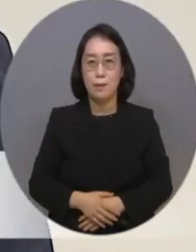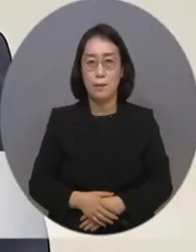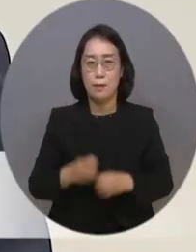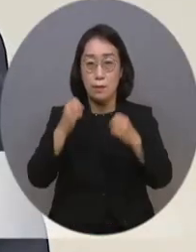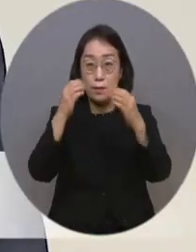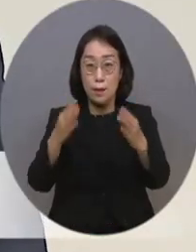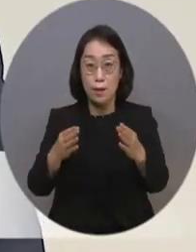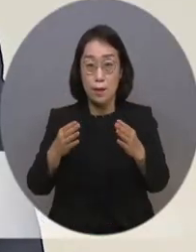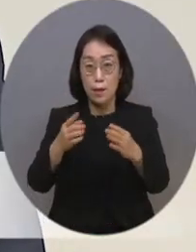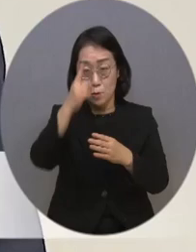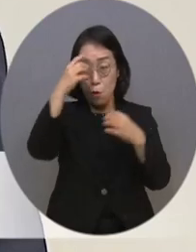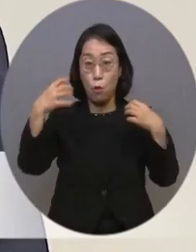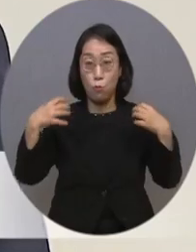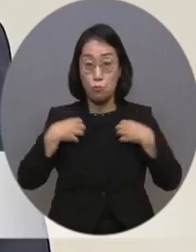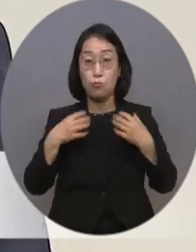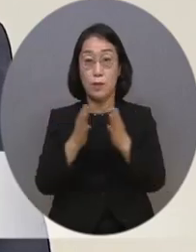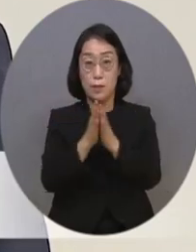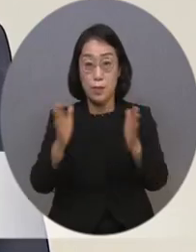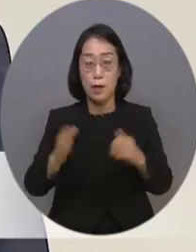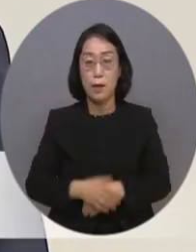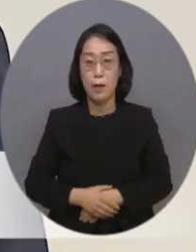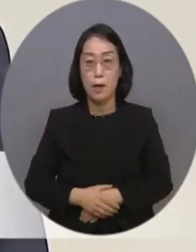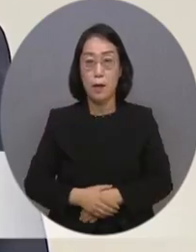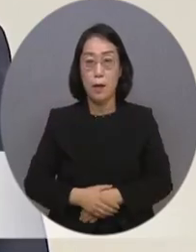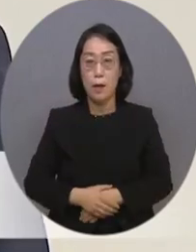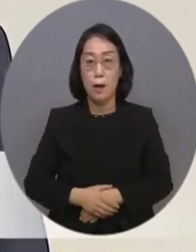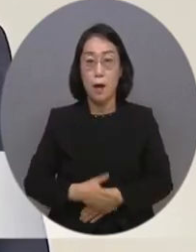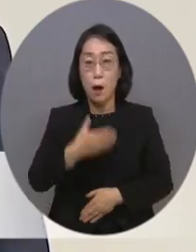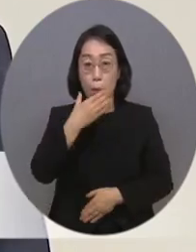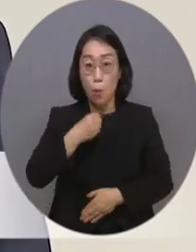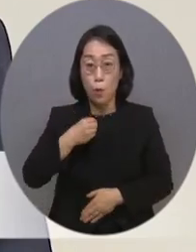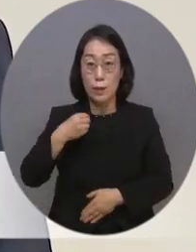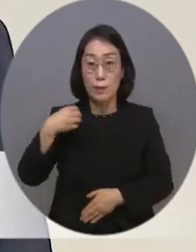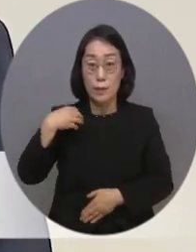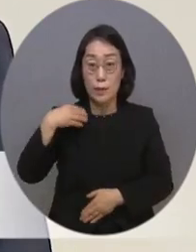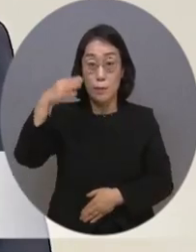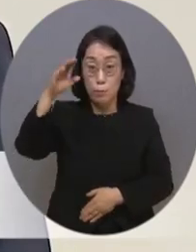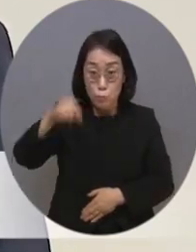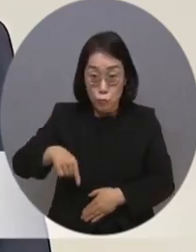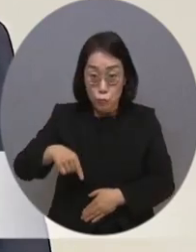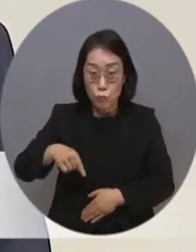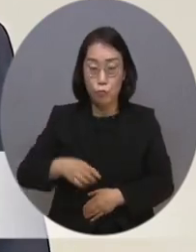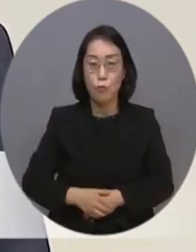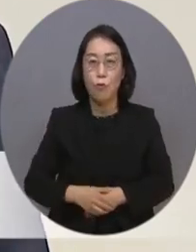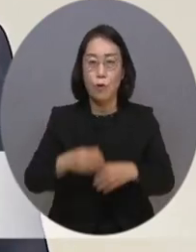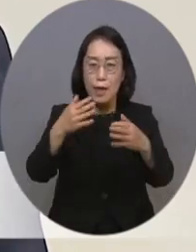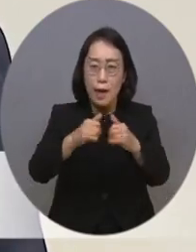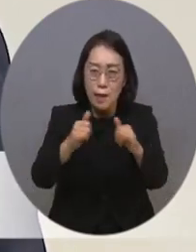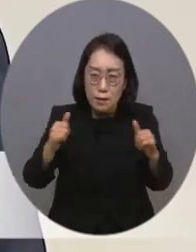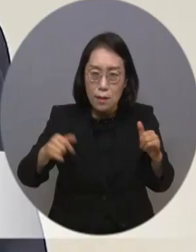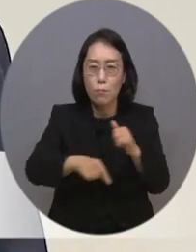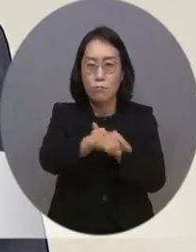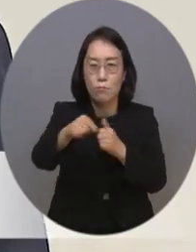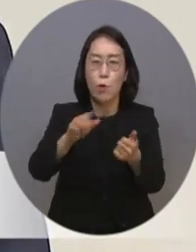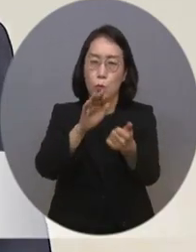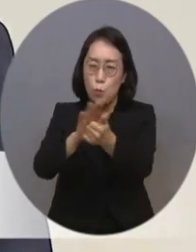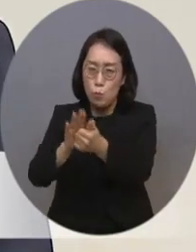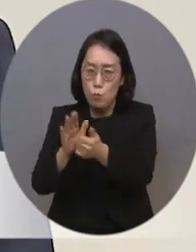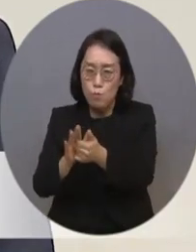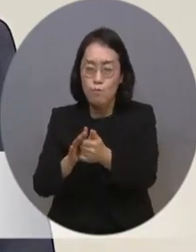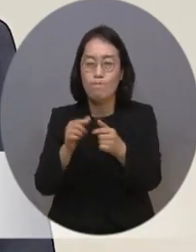이후 보건복지부는 취약계층인 사회적 약자를 촘촘하고 두텁게 지원해